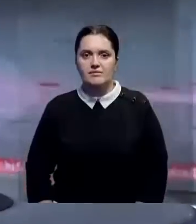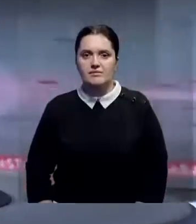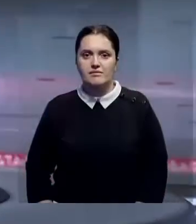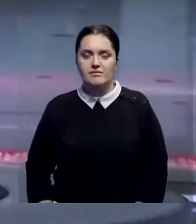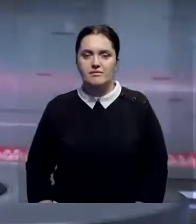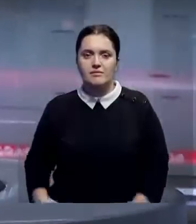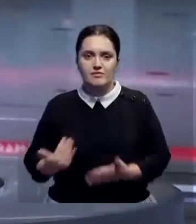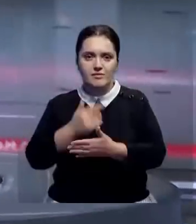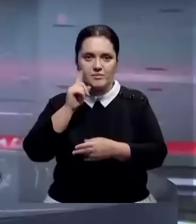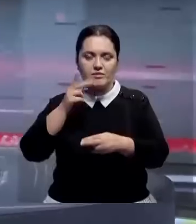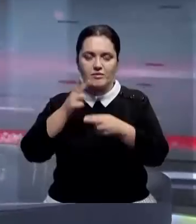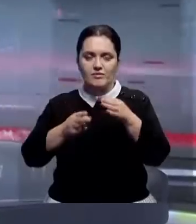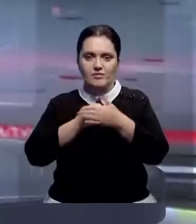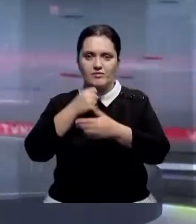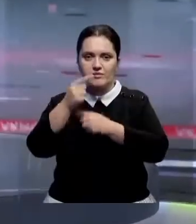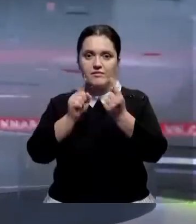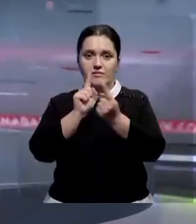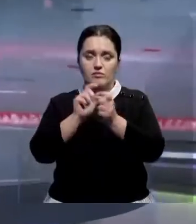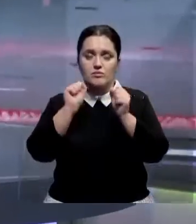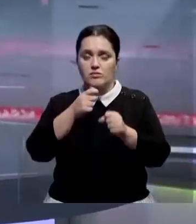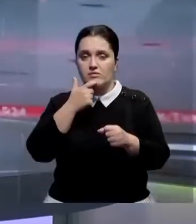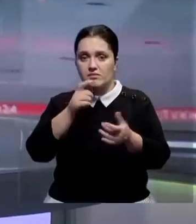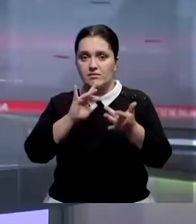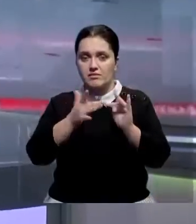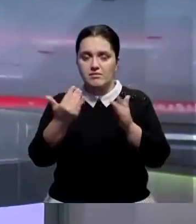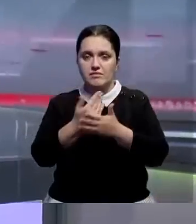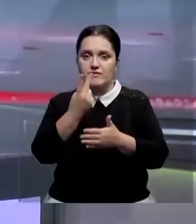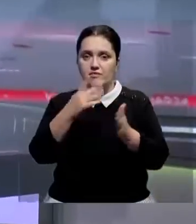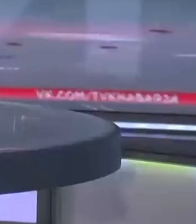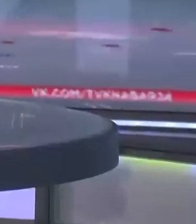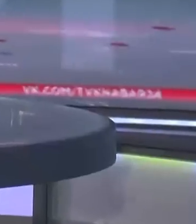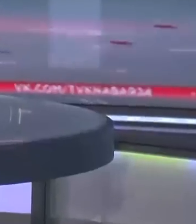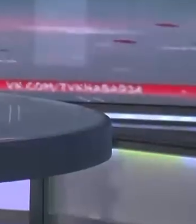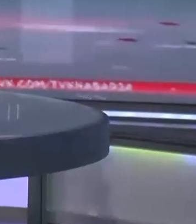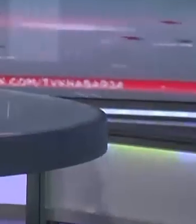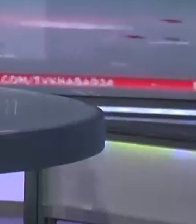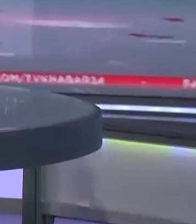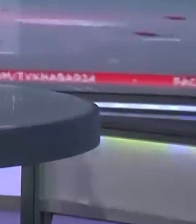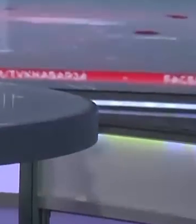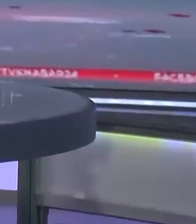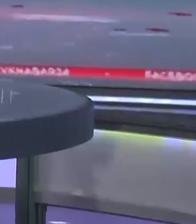К этому часу у нас все. Больше новостей на нашем официальном сайте 24.kz. Всего доброго.